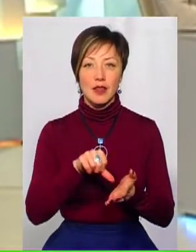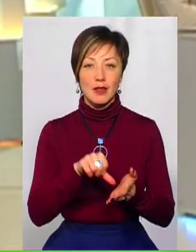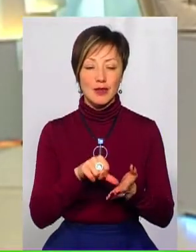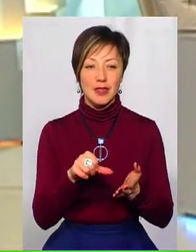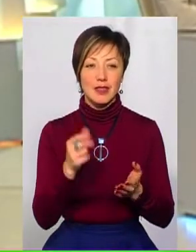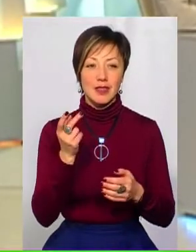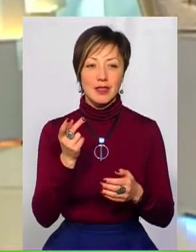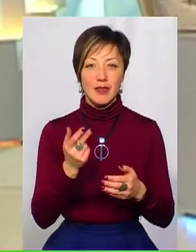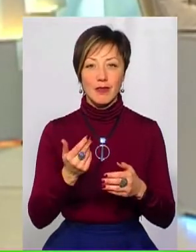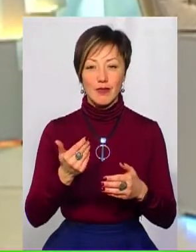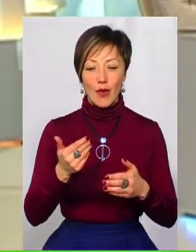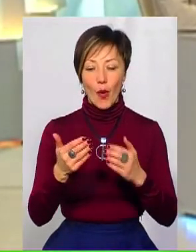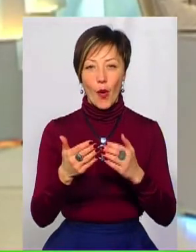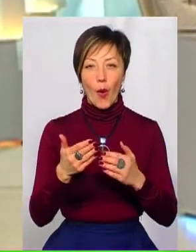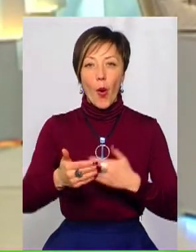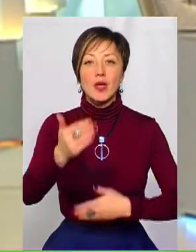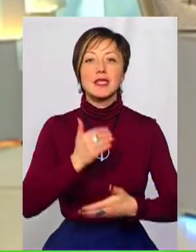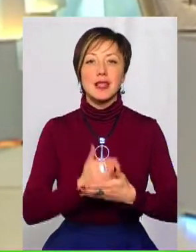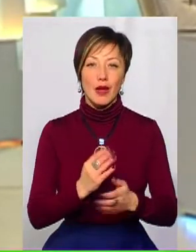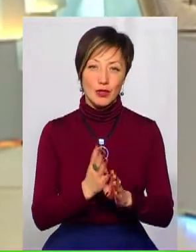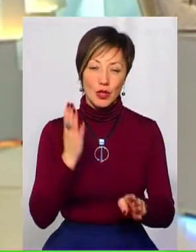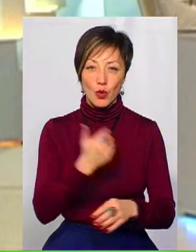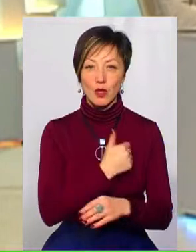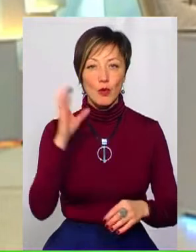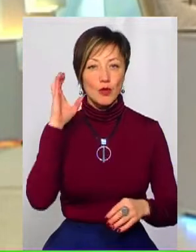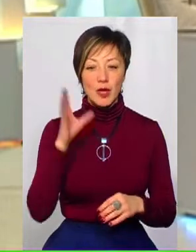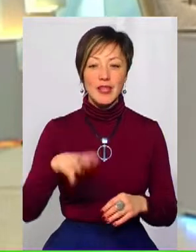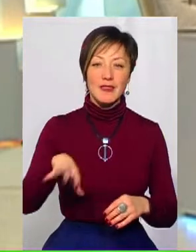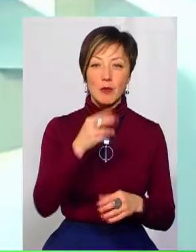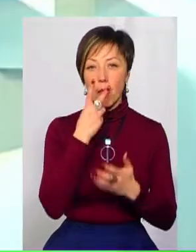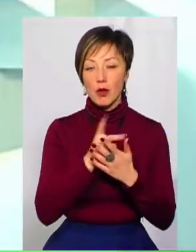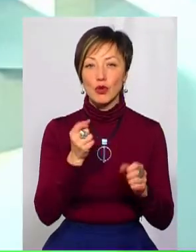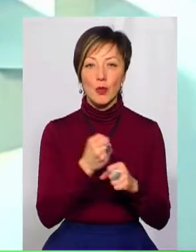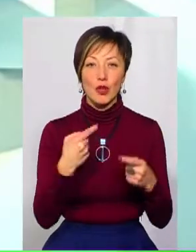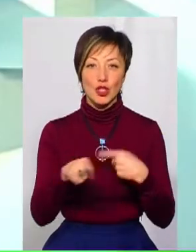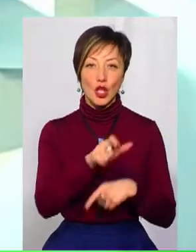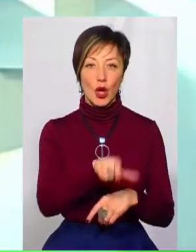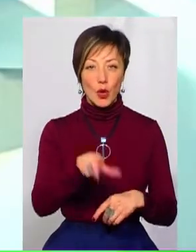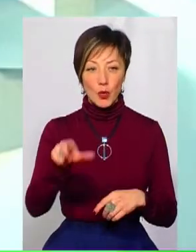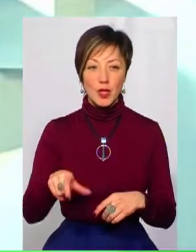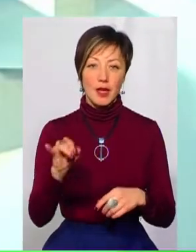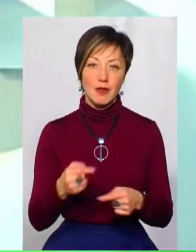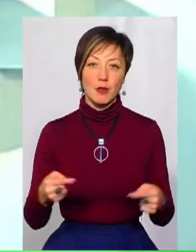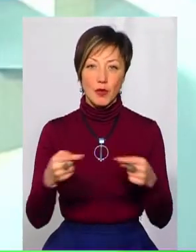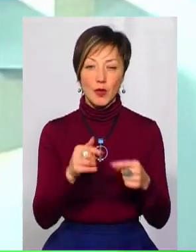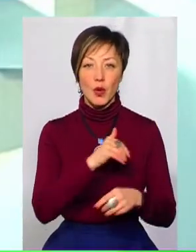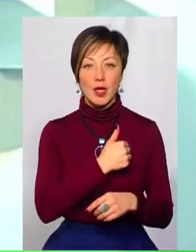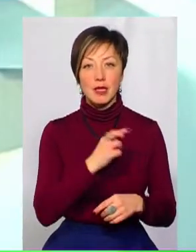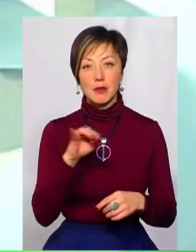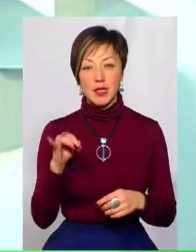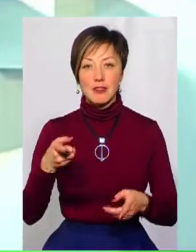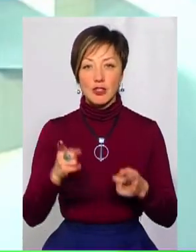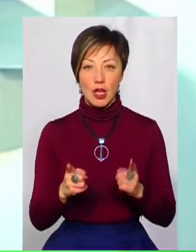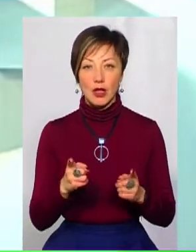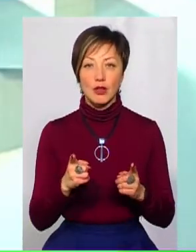так, в останню чергу. Хотілося б послухати всіх, побачити, що роблять інші люди. І, відповідно, мені хотілося б, звичайно,